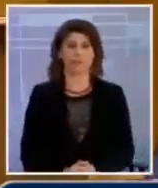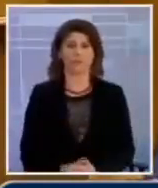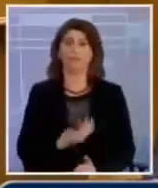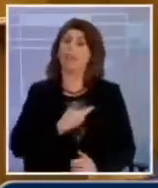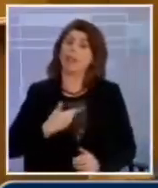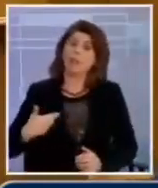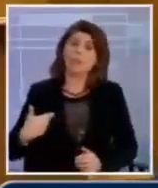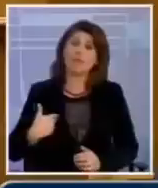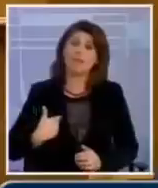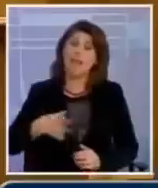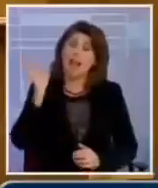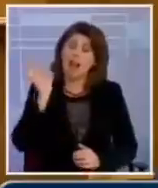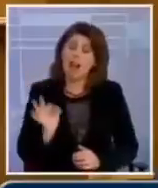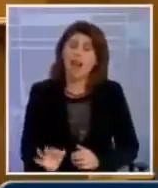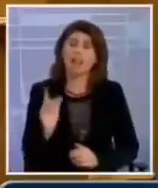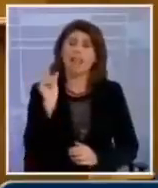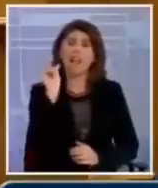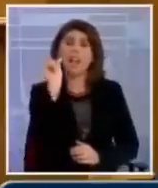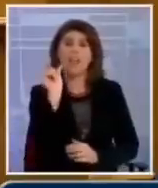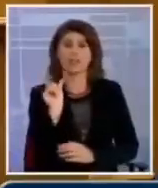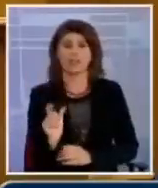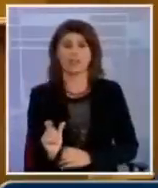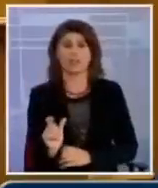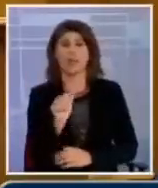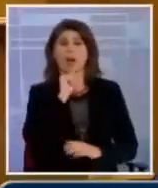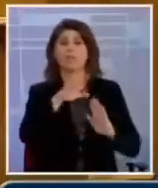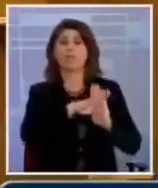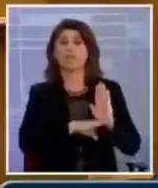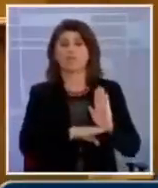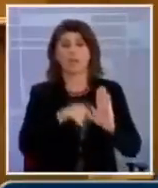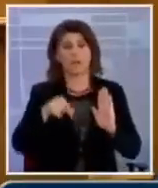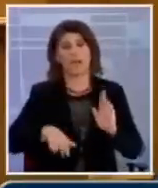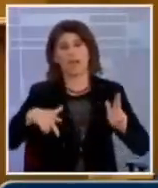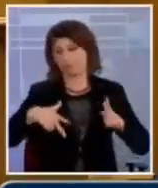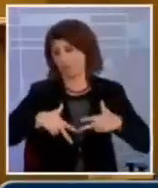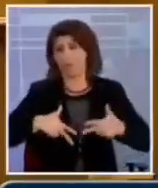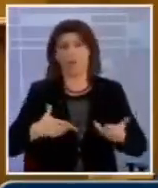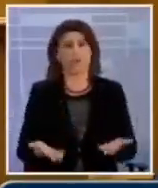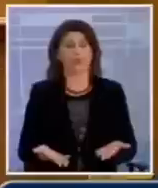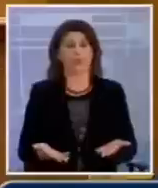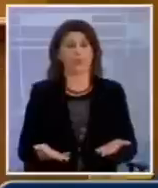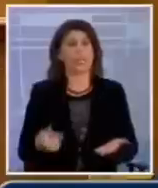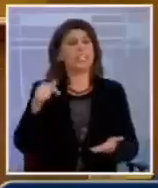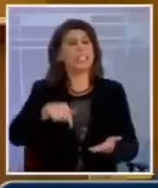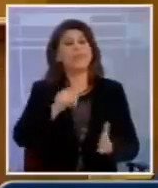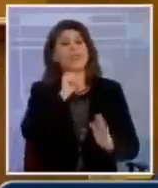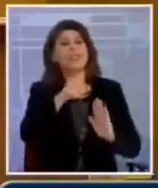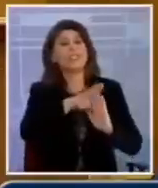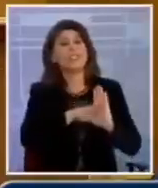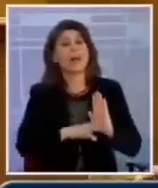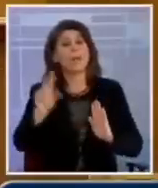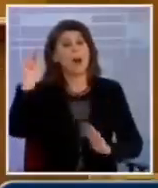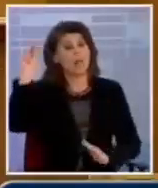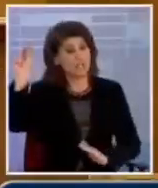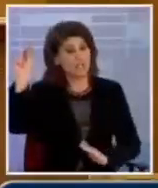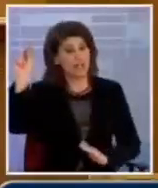Είμαστε κάθε λέξη από το Σύνταγμα αυτής της χώρας. Σε αυτό το Σύνταγμα